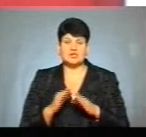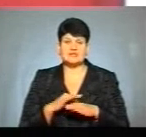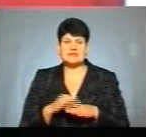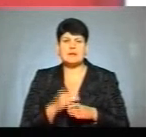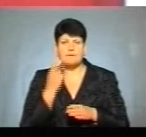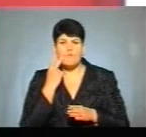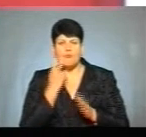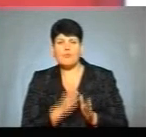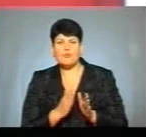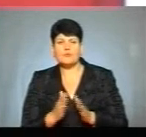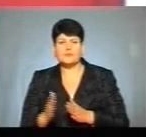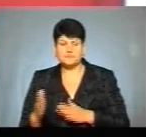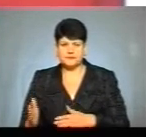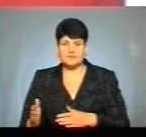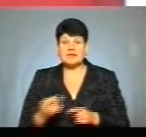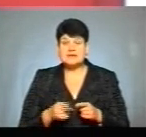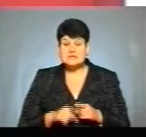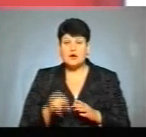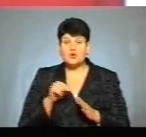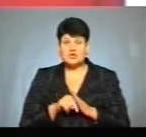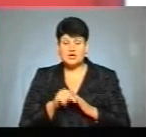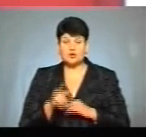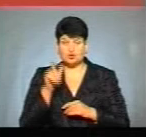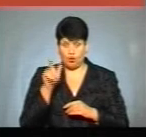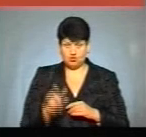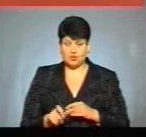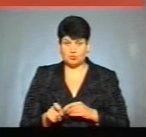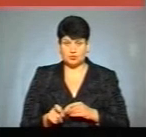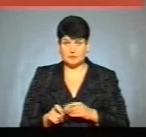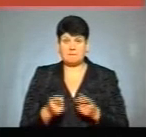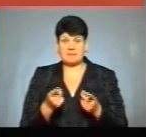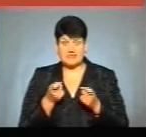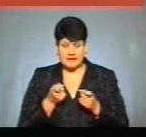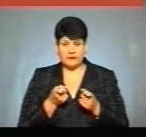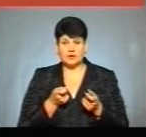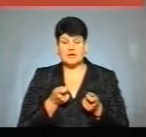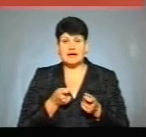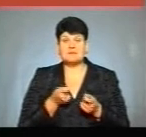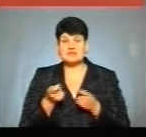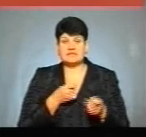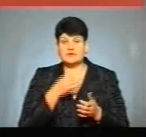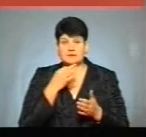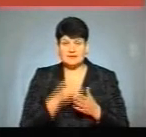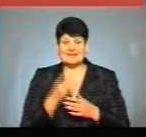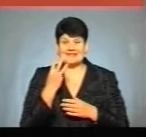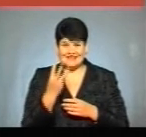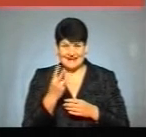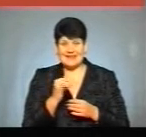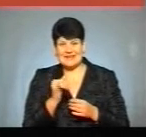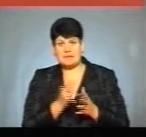систематично. Це означає, що якщо особу притягнуто до адміністративної відповідальності 3 і більше